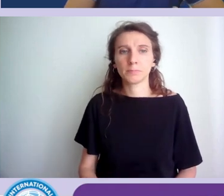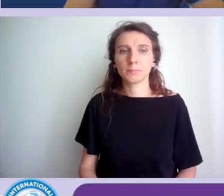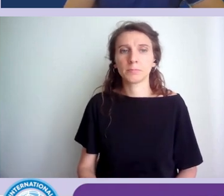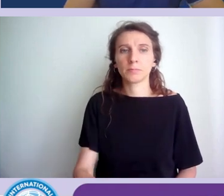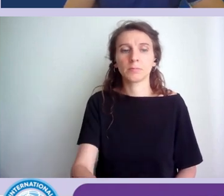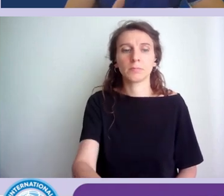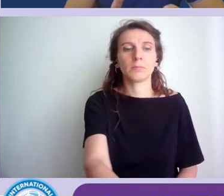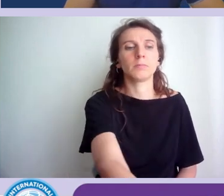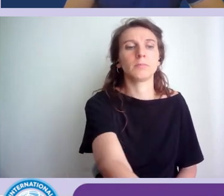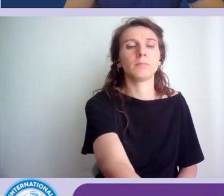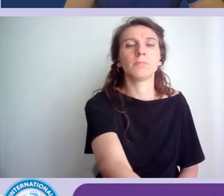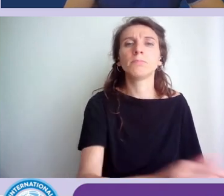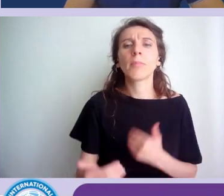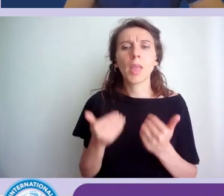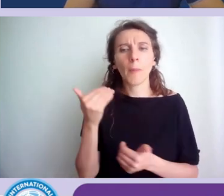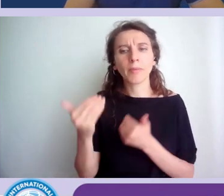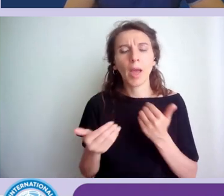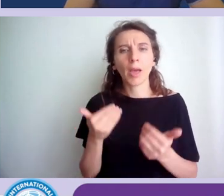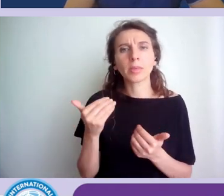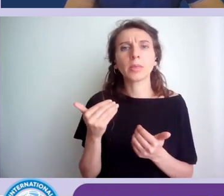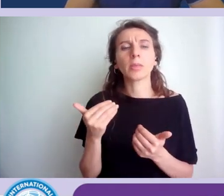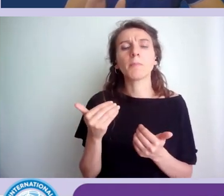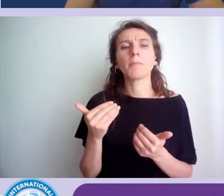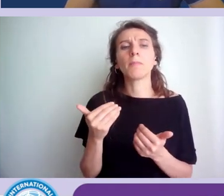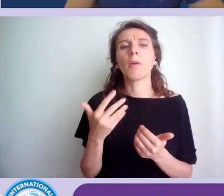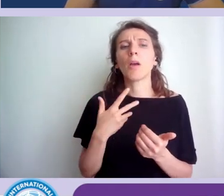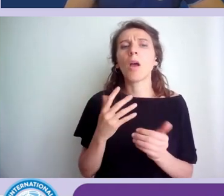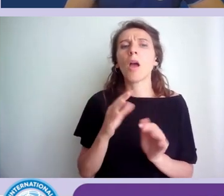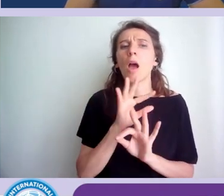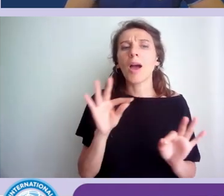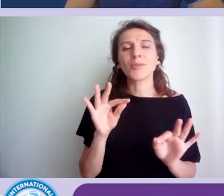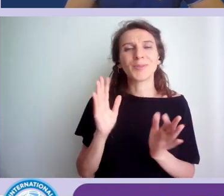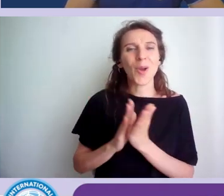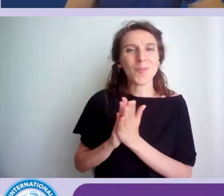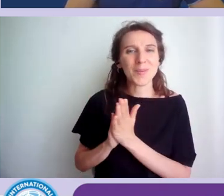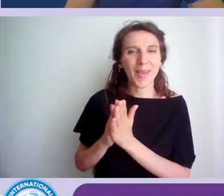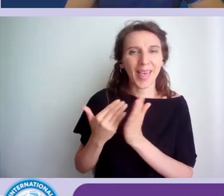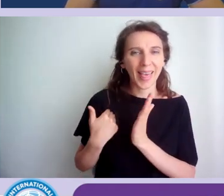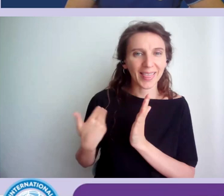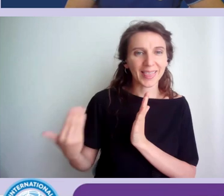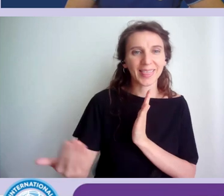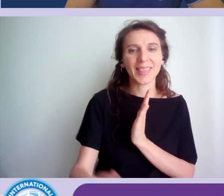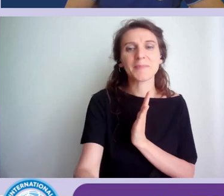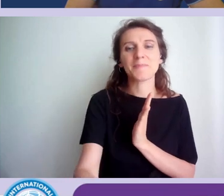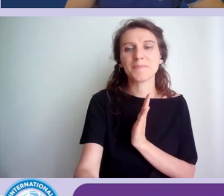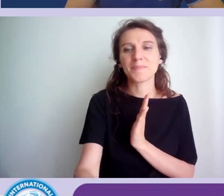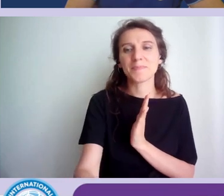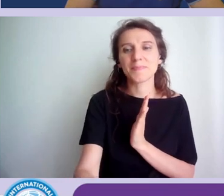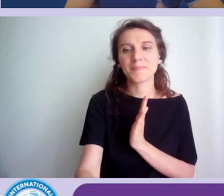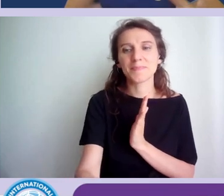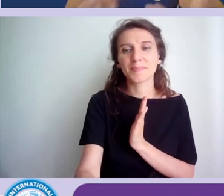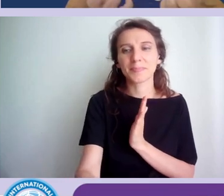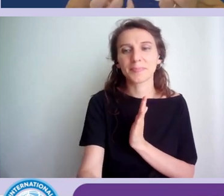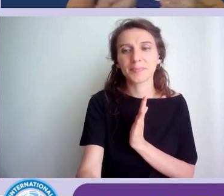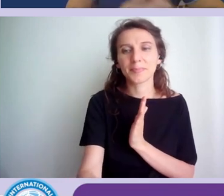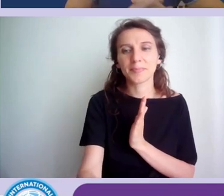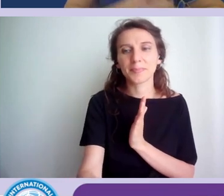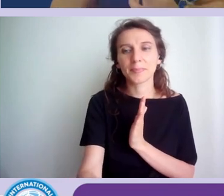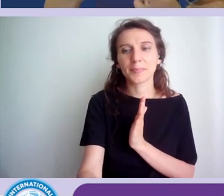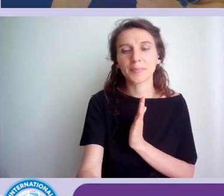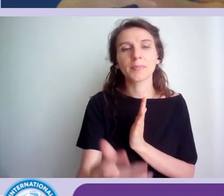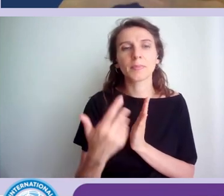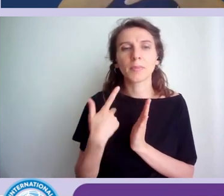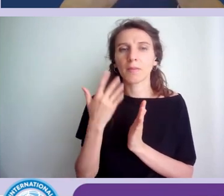assolutamente andiamo avanti allora in diversi fanno fanno i complimenti e poi c'è una domanda che la